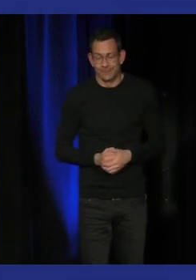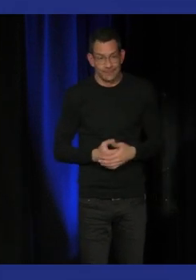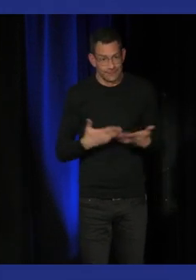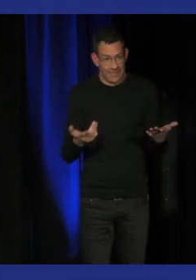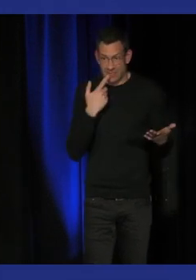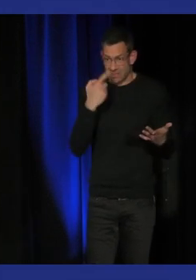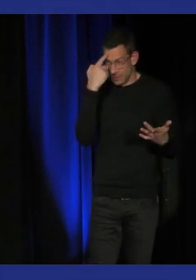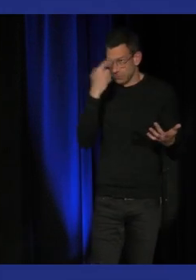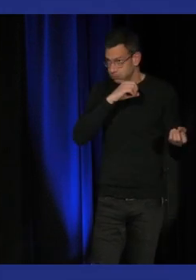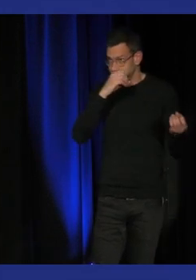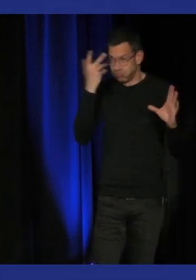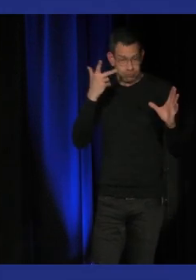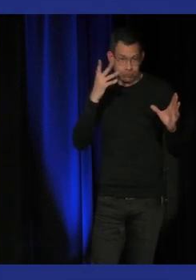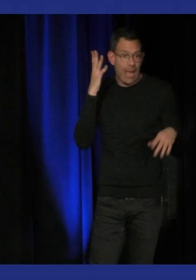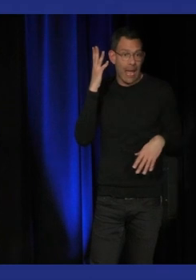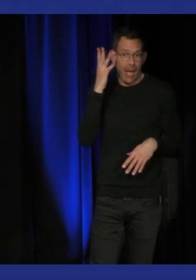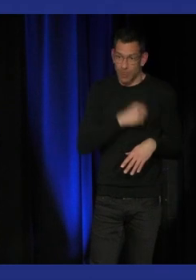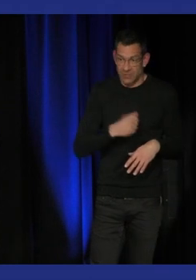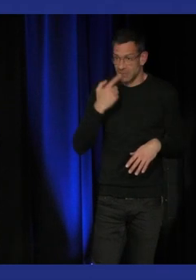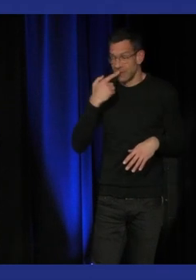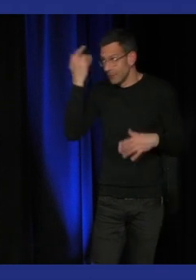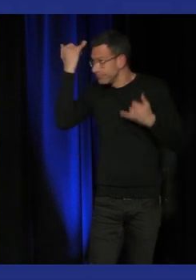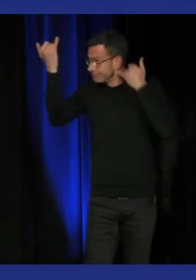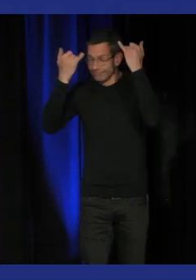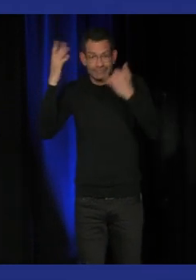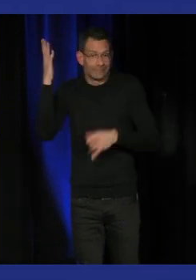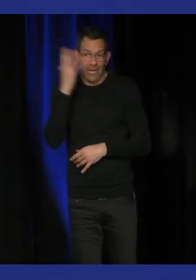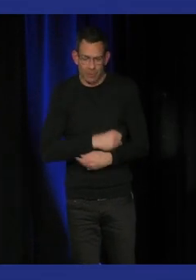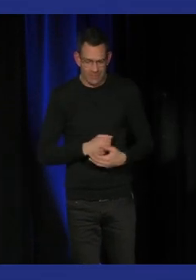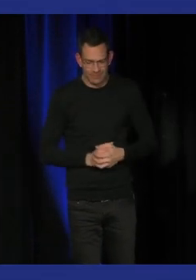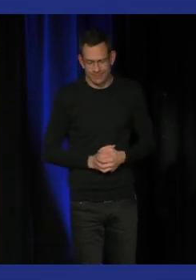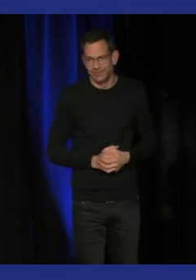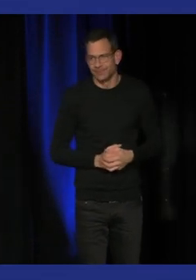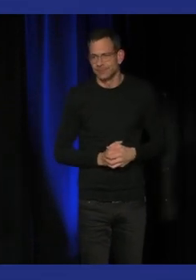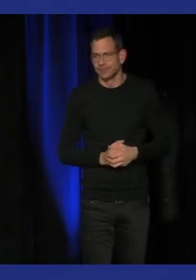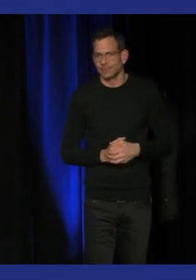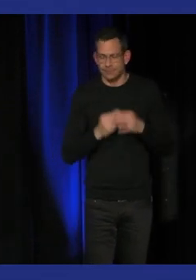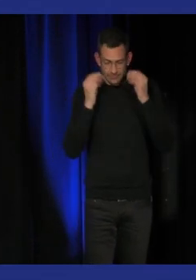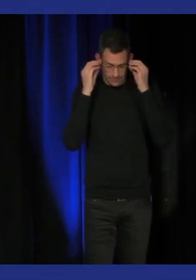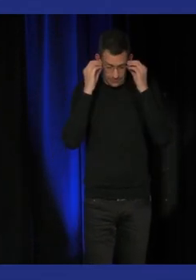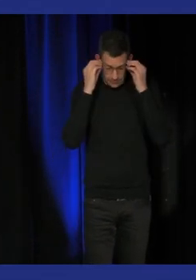une incapacité à imaginer un autre champ du possible. On a des images. Et